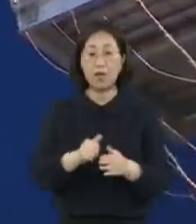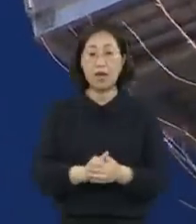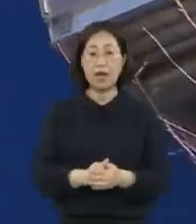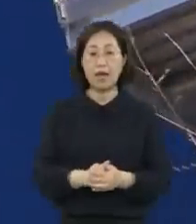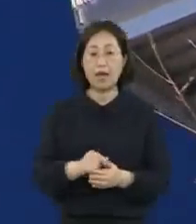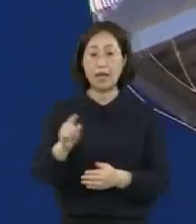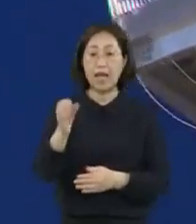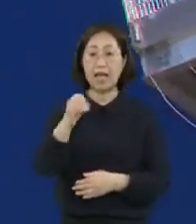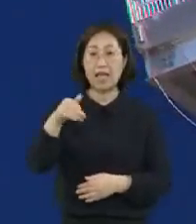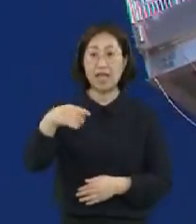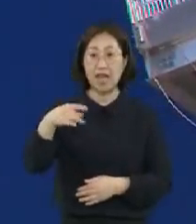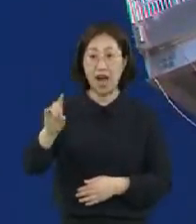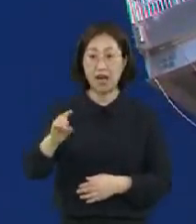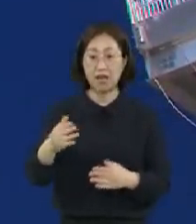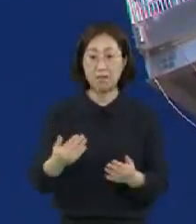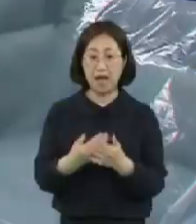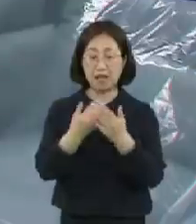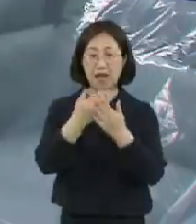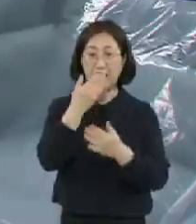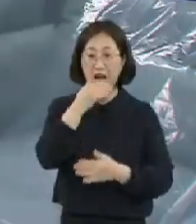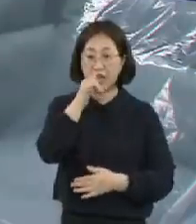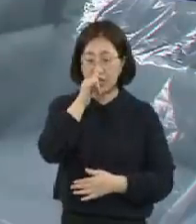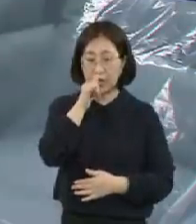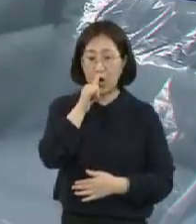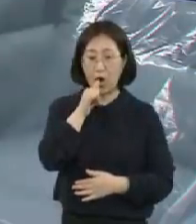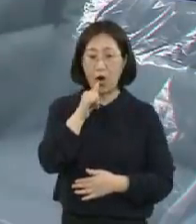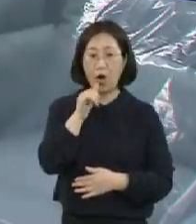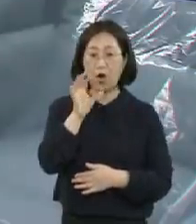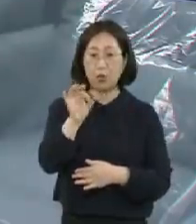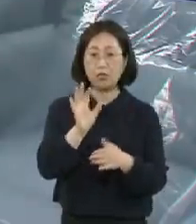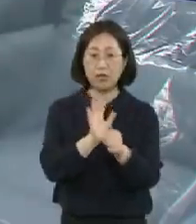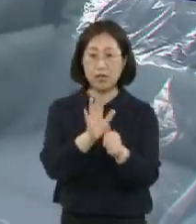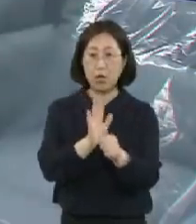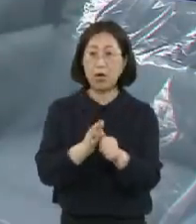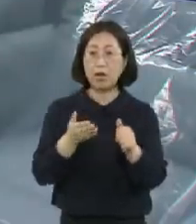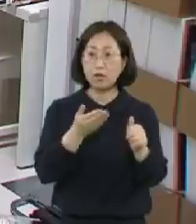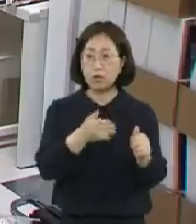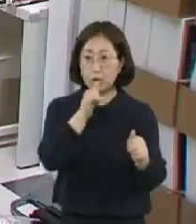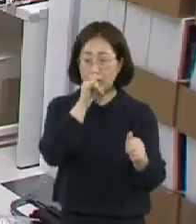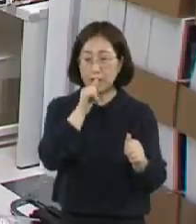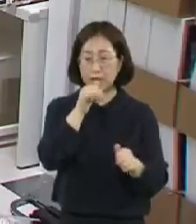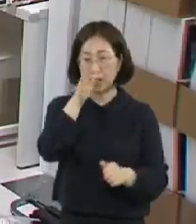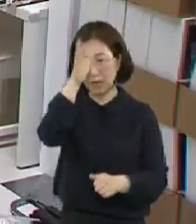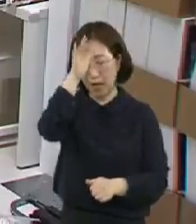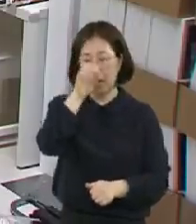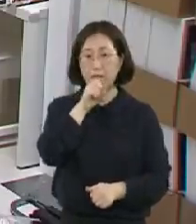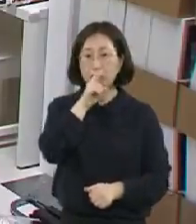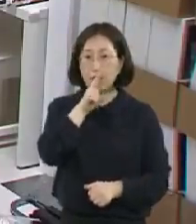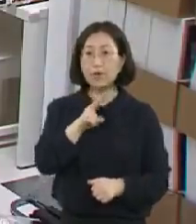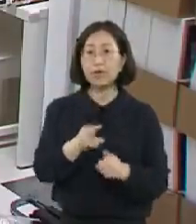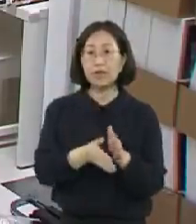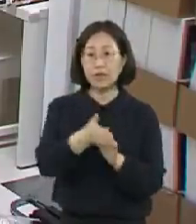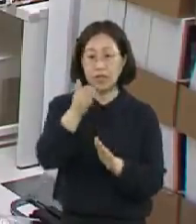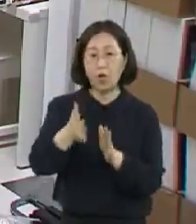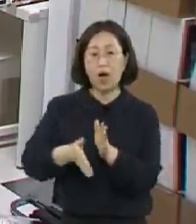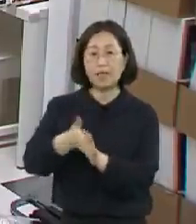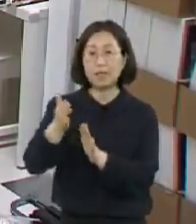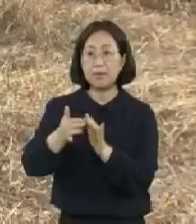이케아를 성장 동력으로 예상하고 막대한 행정적 지원까지 해온 상태여서 계룡시와 시민들의 허탈함은 이만저만